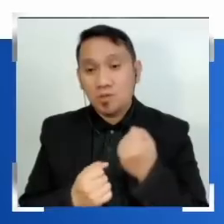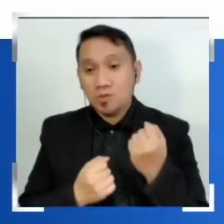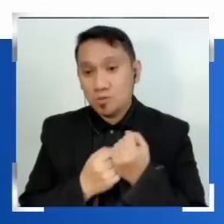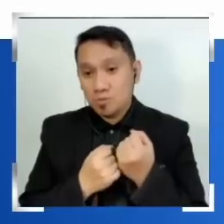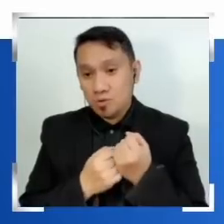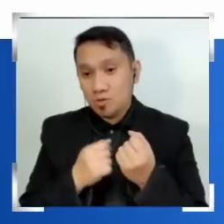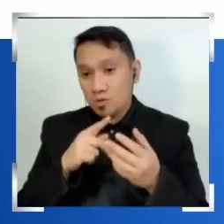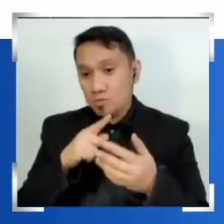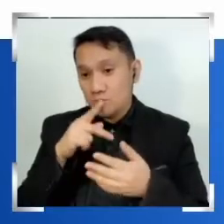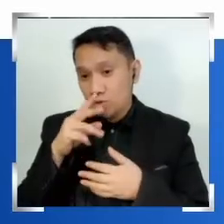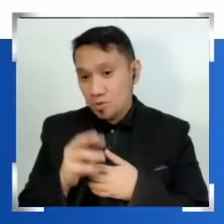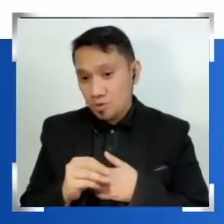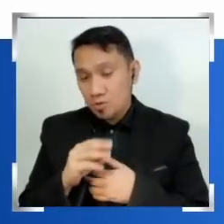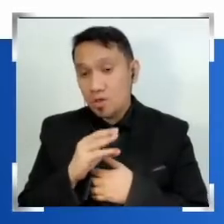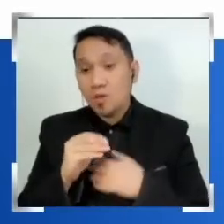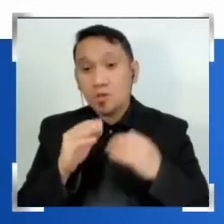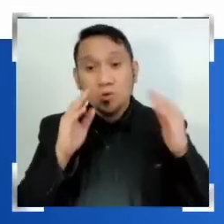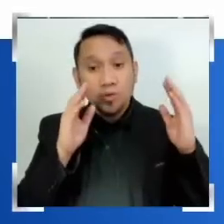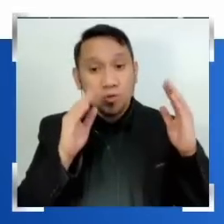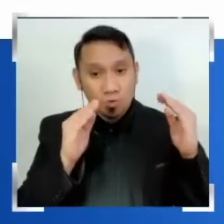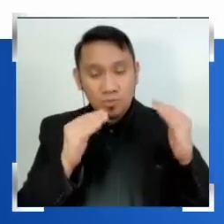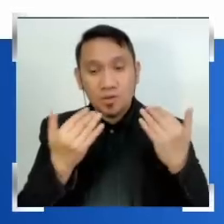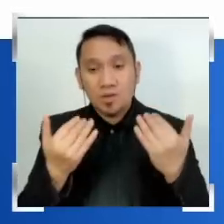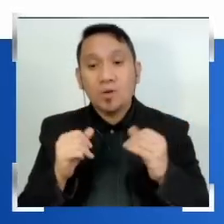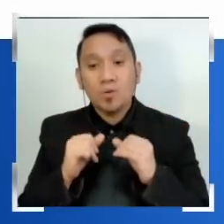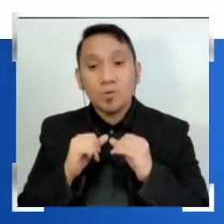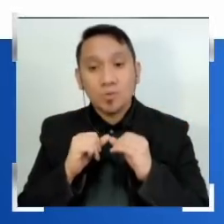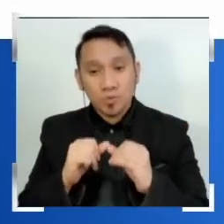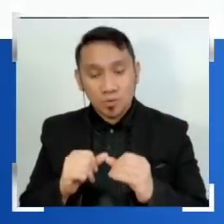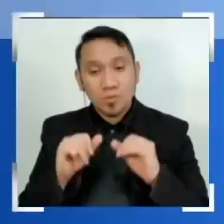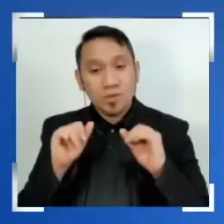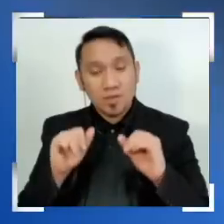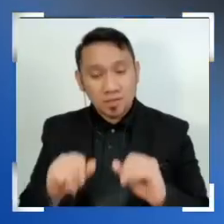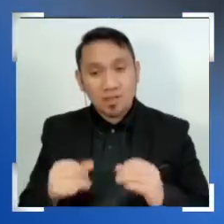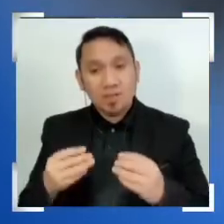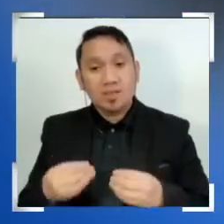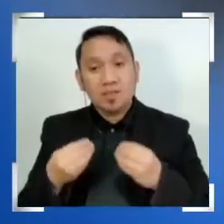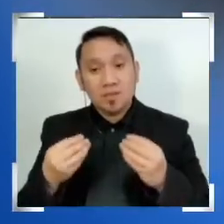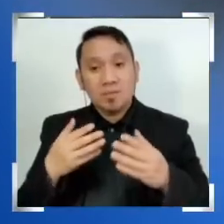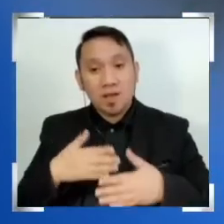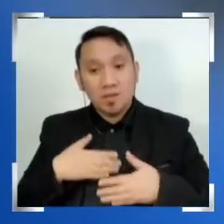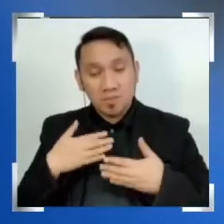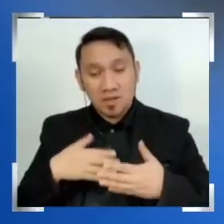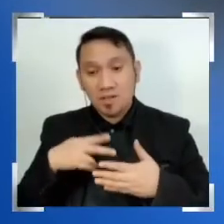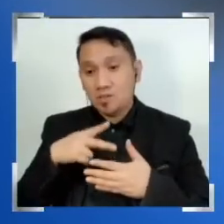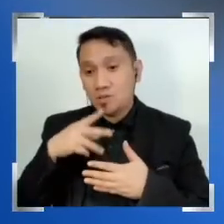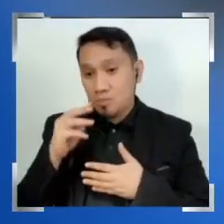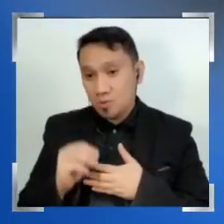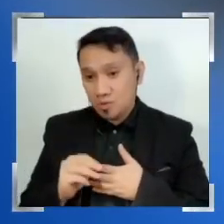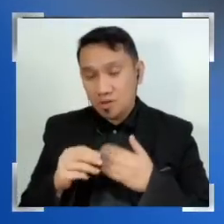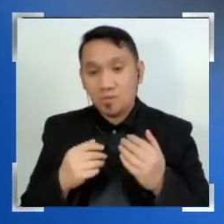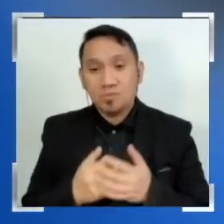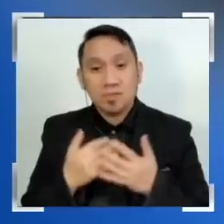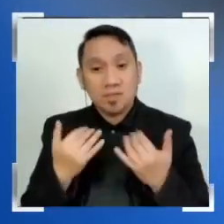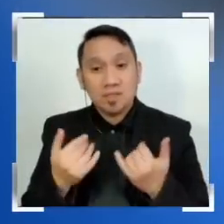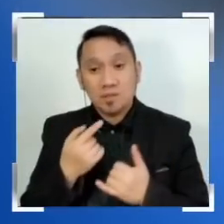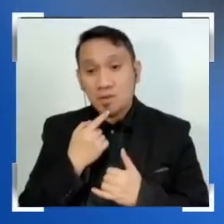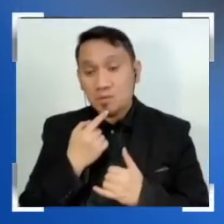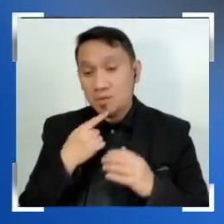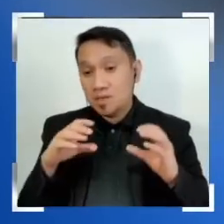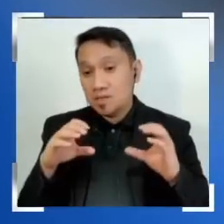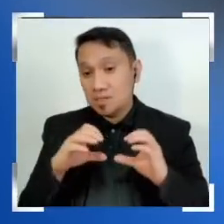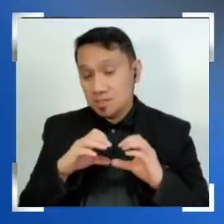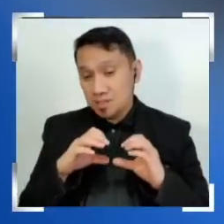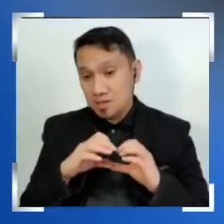At sana raw ay patuloy silang mapasaya ng programa. Bilang tugon, sinabi ni GMA Chairman and